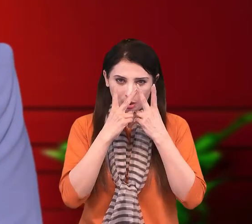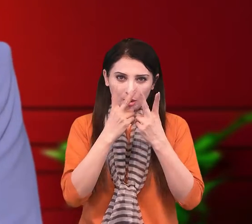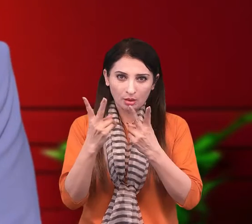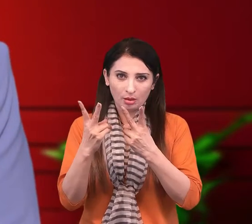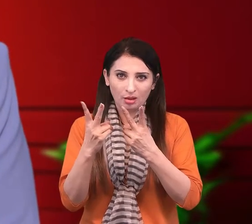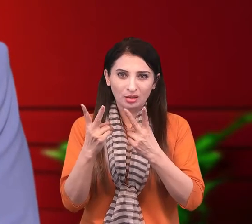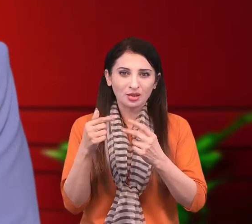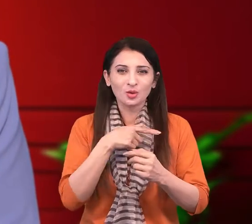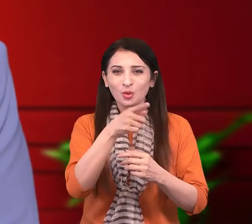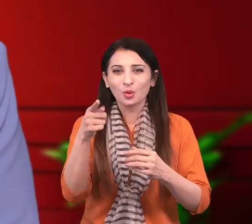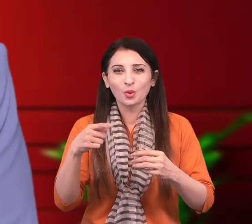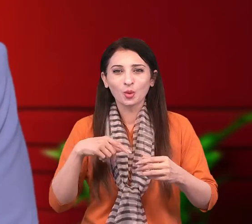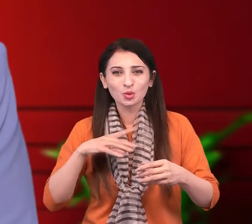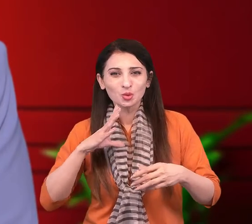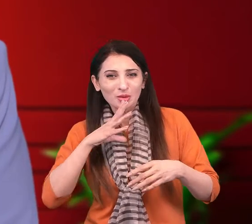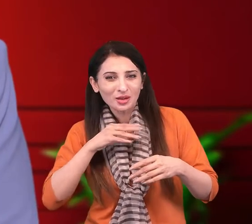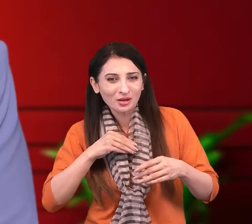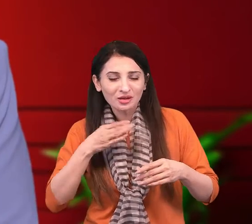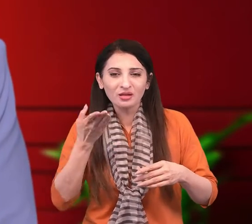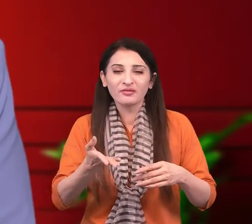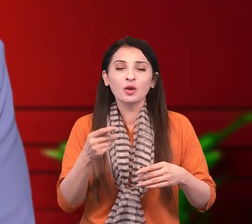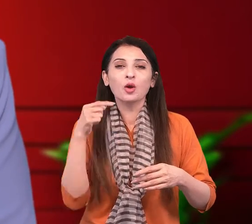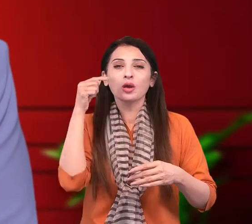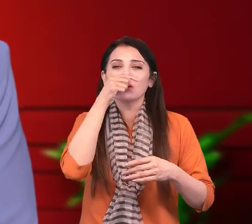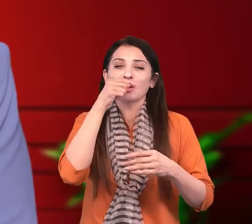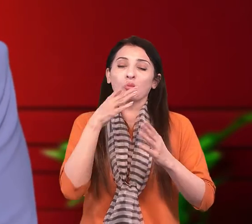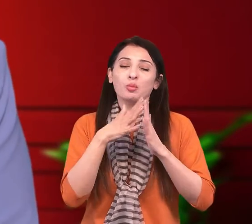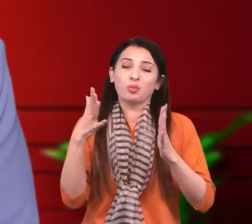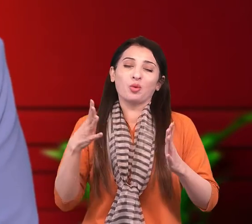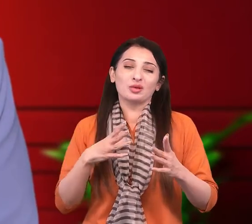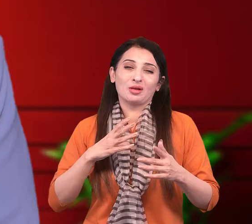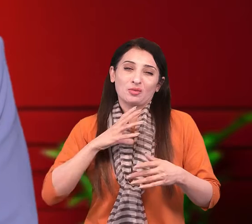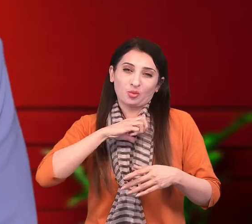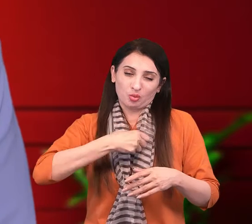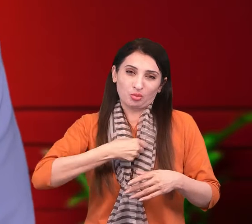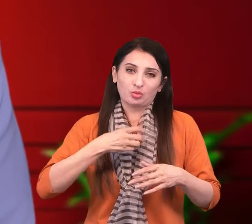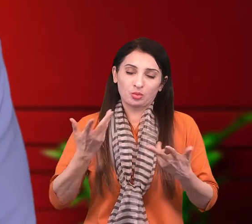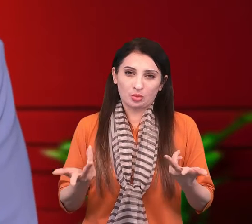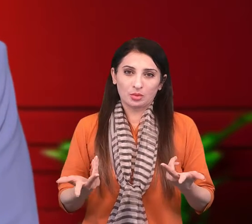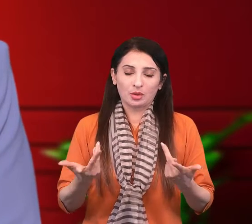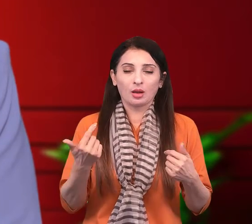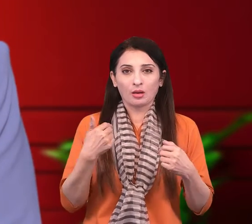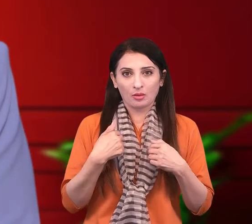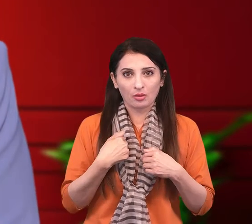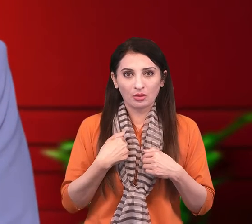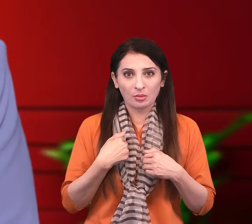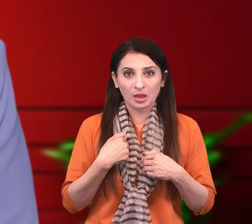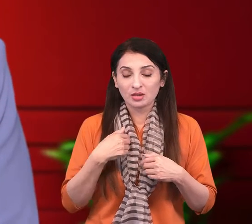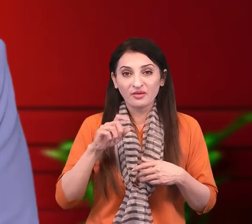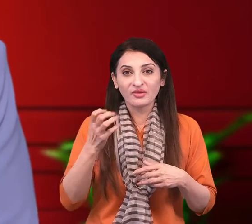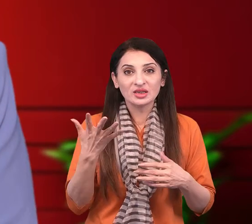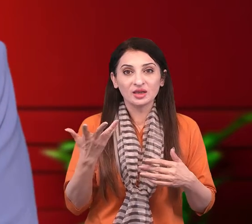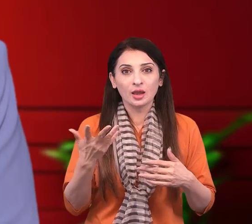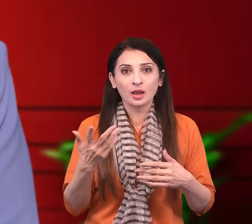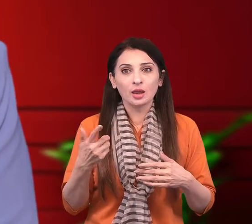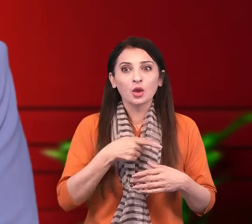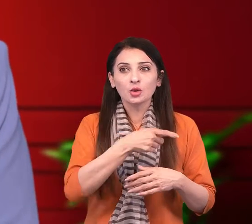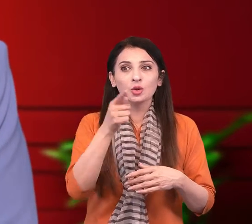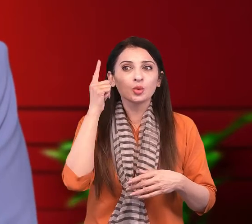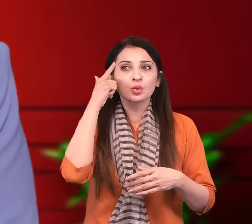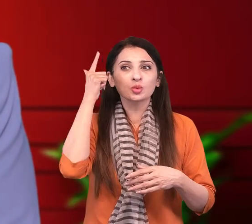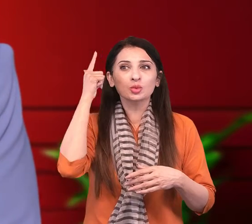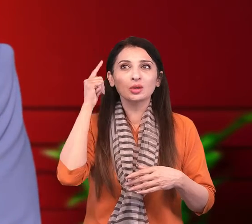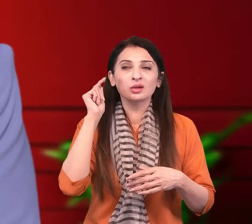प्रैक्टिस में हमें सिखाया गया था कि अल्लाह ताला को दरवाज़े से बाहर रखो। सो आई नोटिस दैट अगर हम अल्लाह ताला